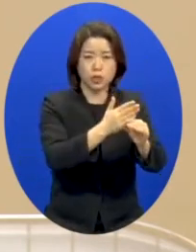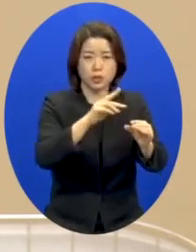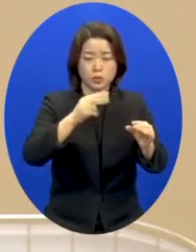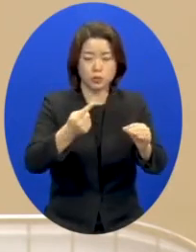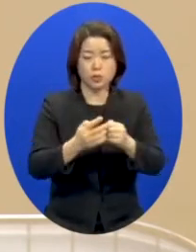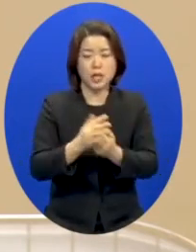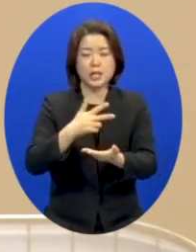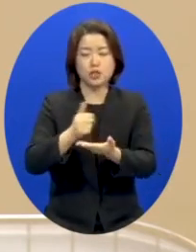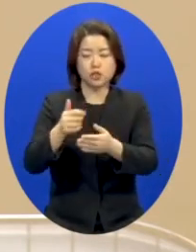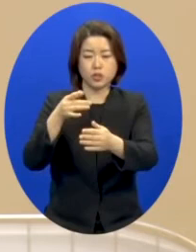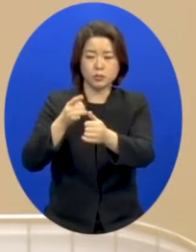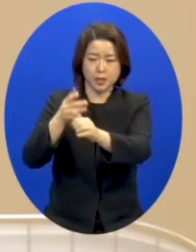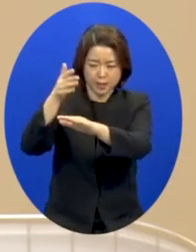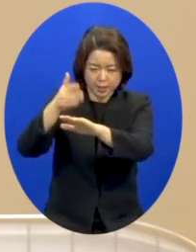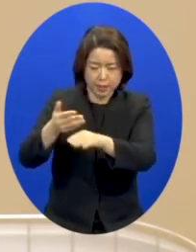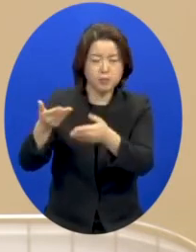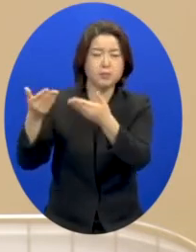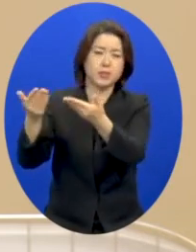감사하게 해주셨습니다.